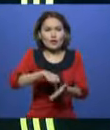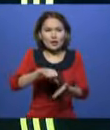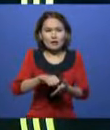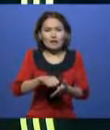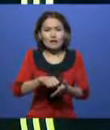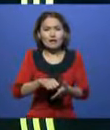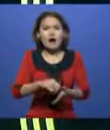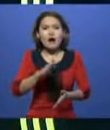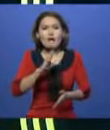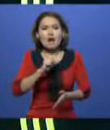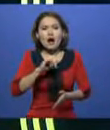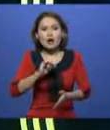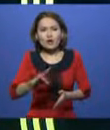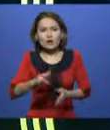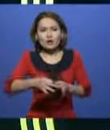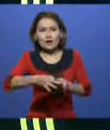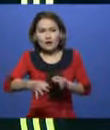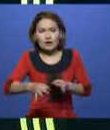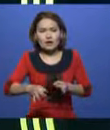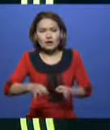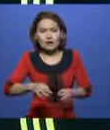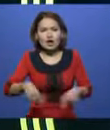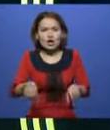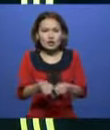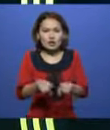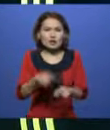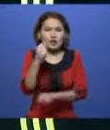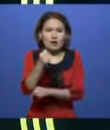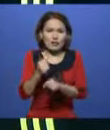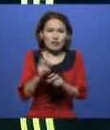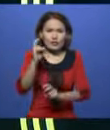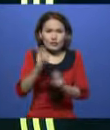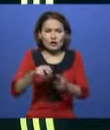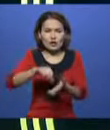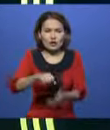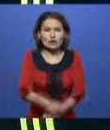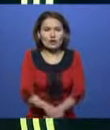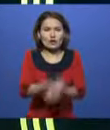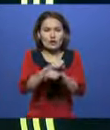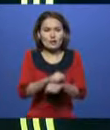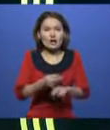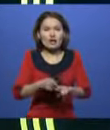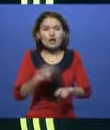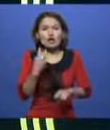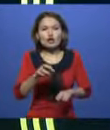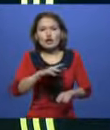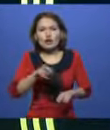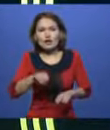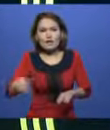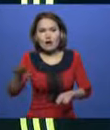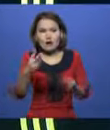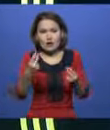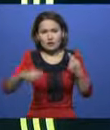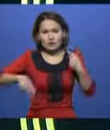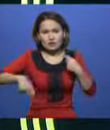емес, Валлон мен Брабант аймағында тұтас қамтыды. Кәсіподақ белсенділері бұл ереуілден ел қазынасы ең кемі 200 миллион